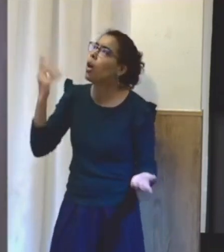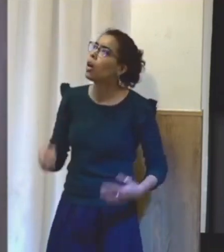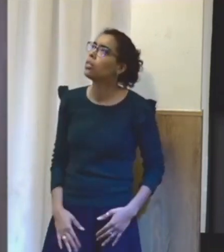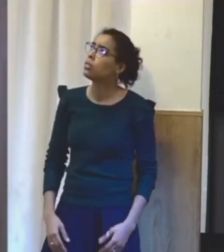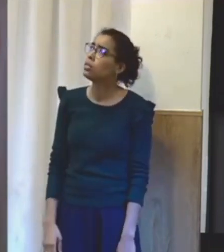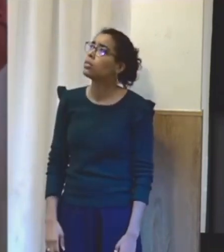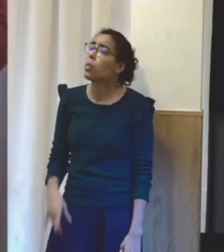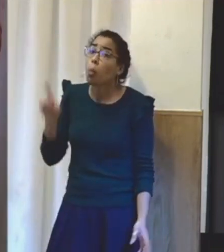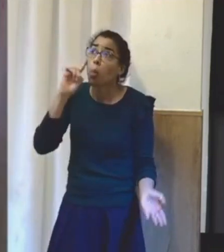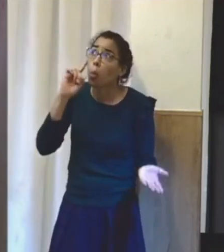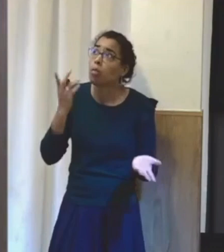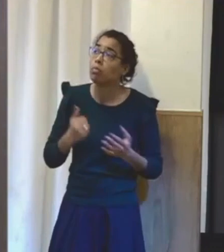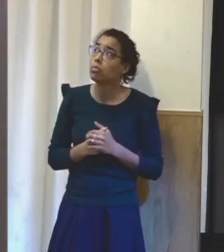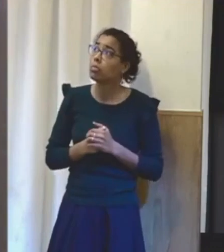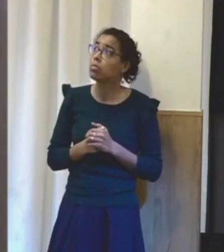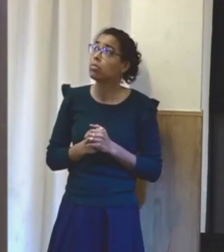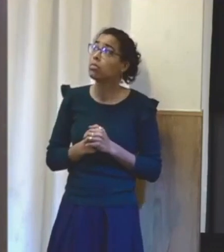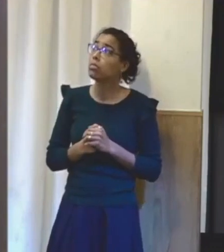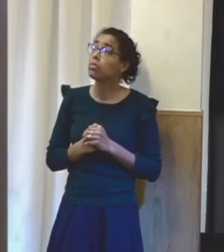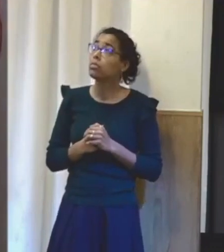Pourquoi Dieu?